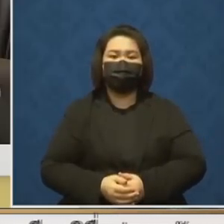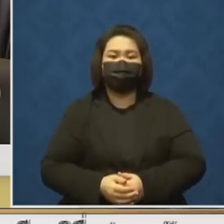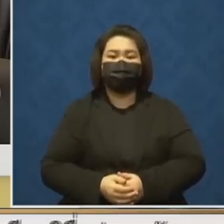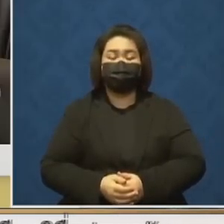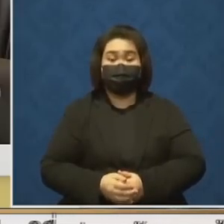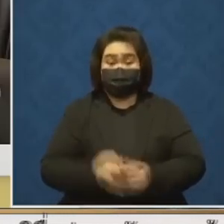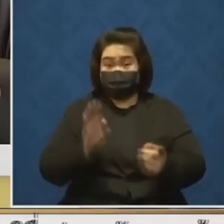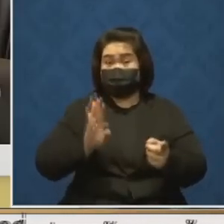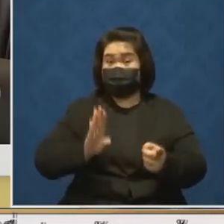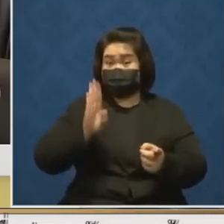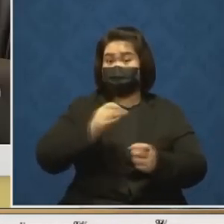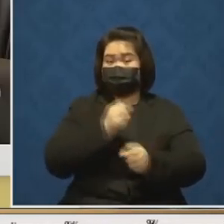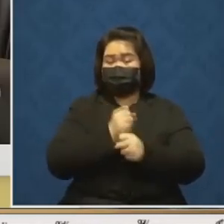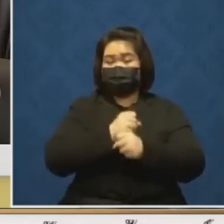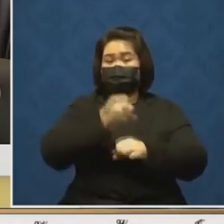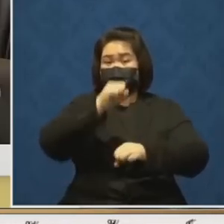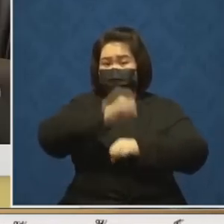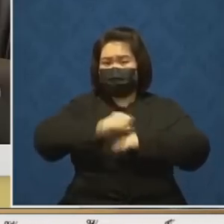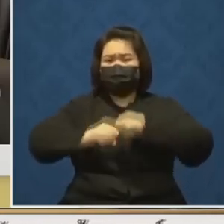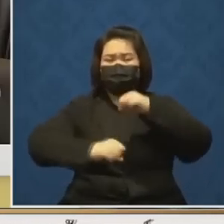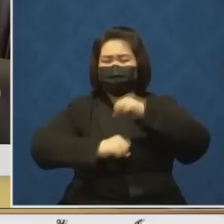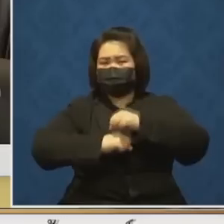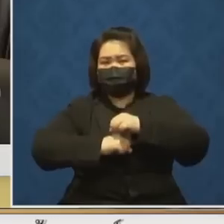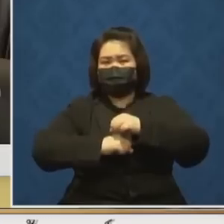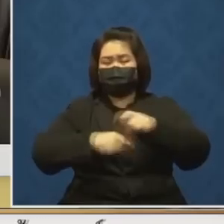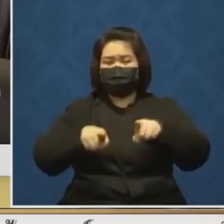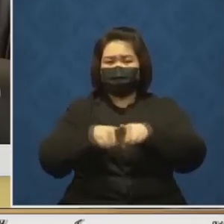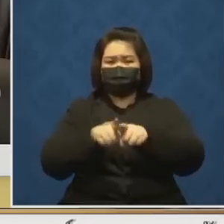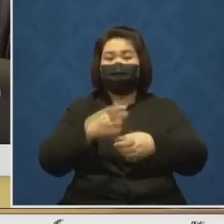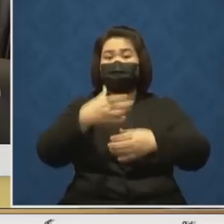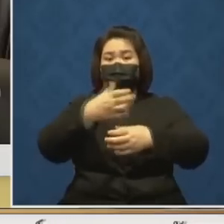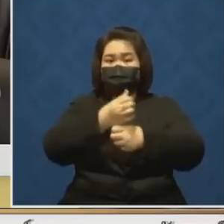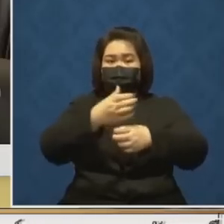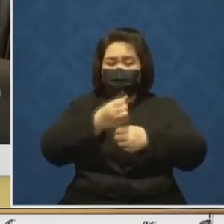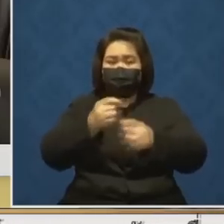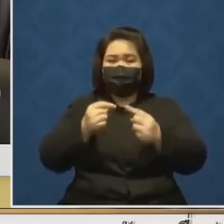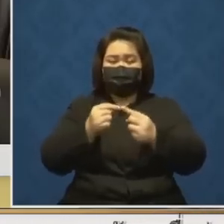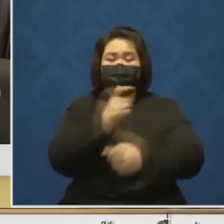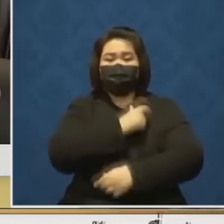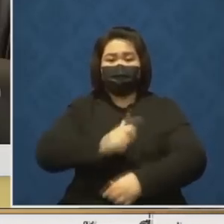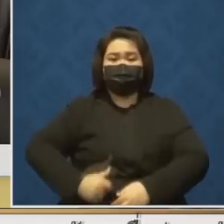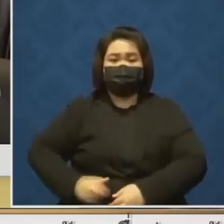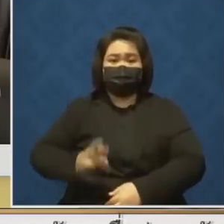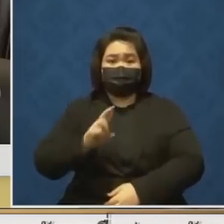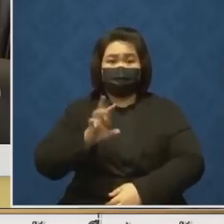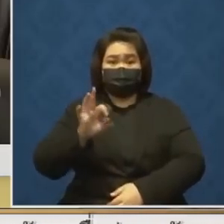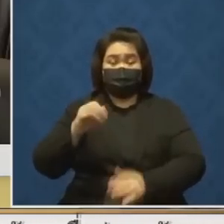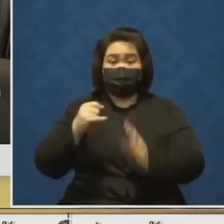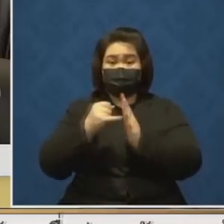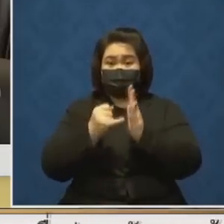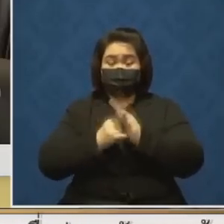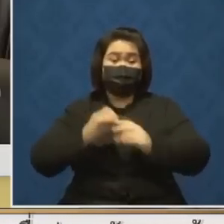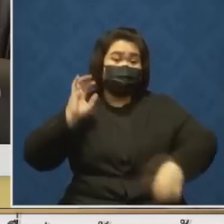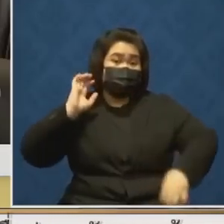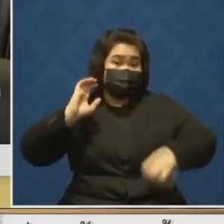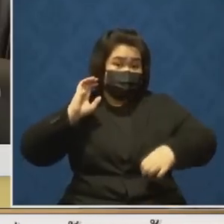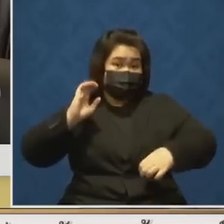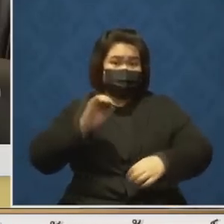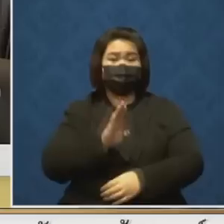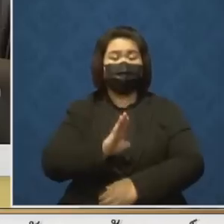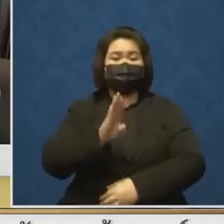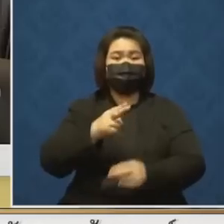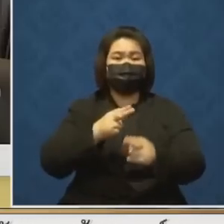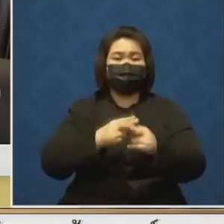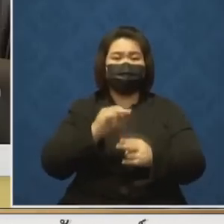เกลือบวริสัตทได้งานก่สรั้งแท่น มาารมราชาธทุษีราชการที่เก้ที่โบหรีชื่อบริสัต produz. beginnings